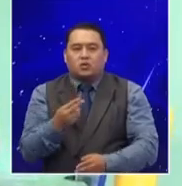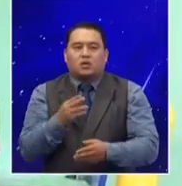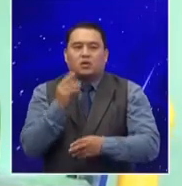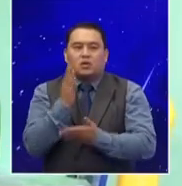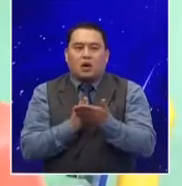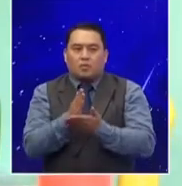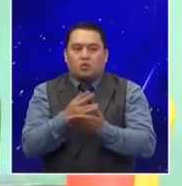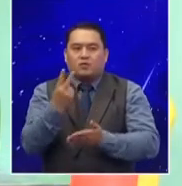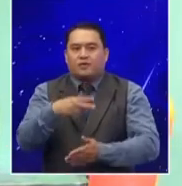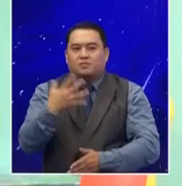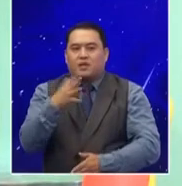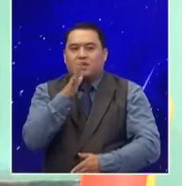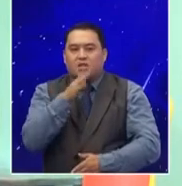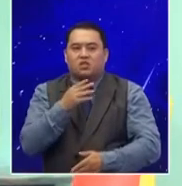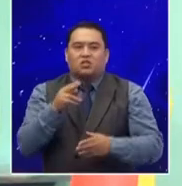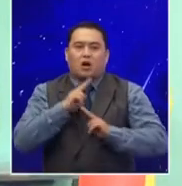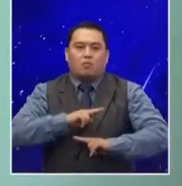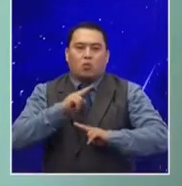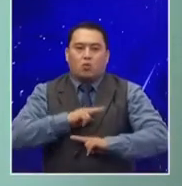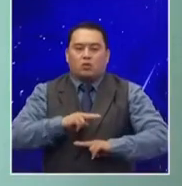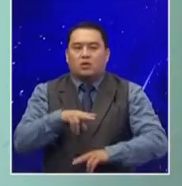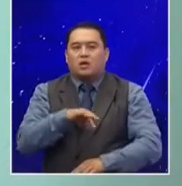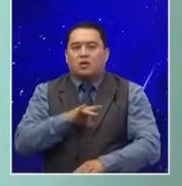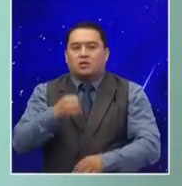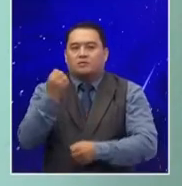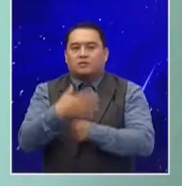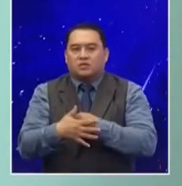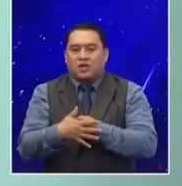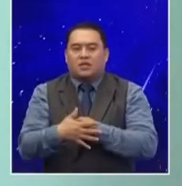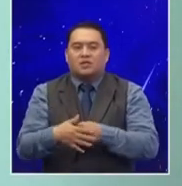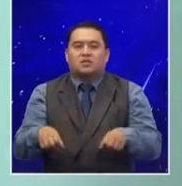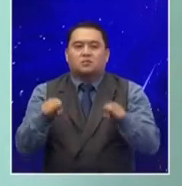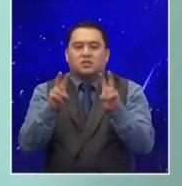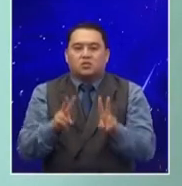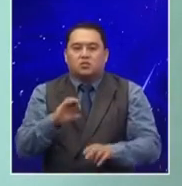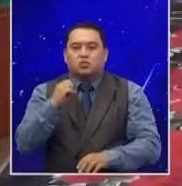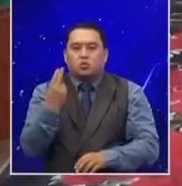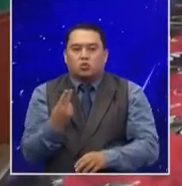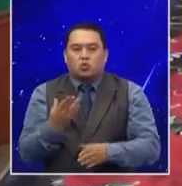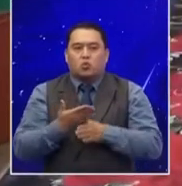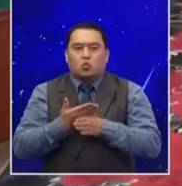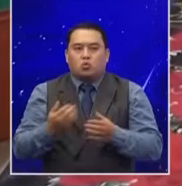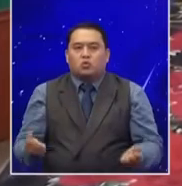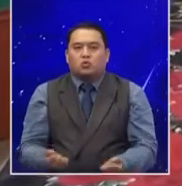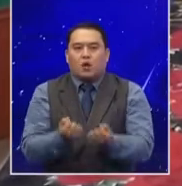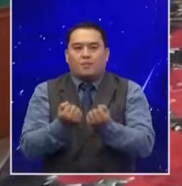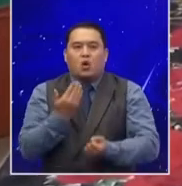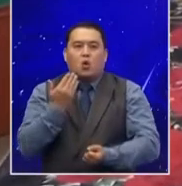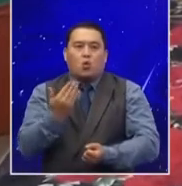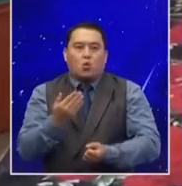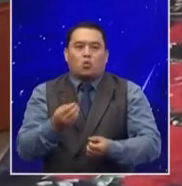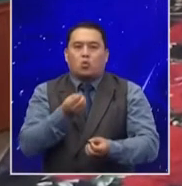25 лет своей жизни. Все это время она работает в Талгарском центре оказания специальных социальных услуг «Аяла». В ее группе